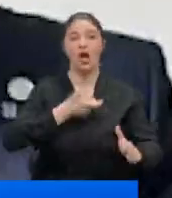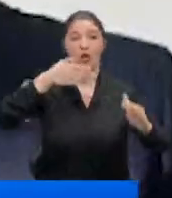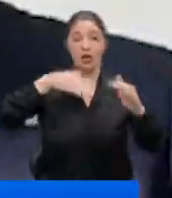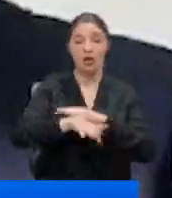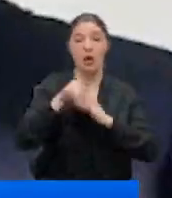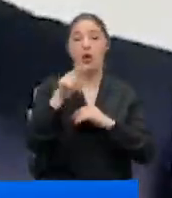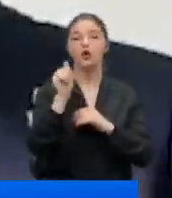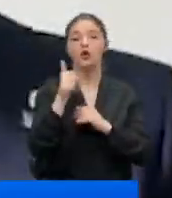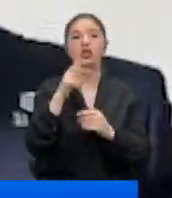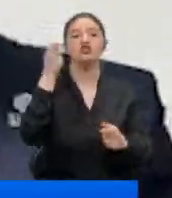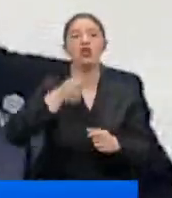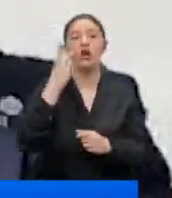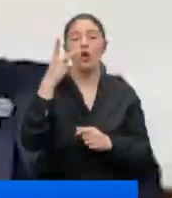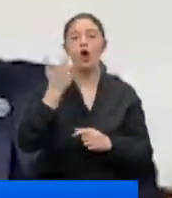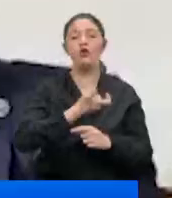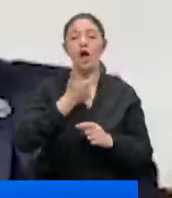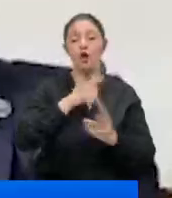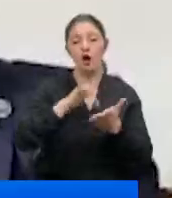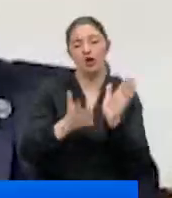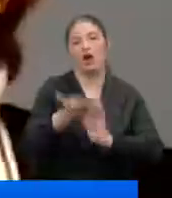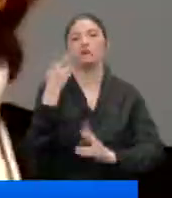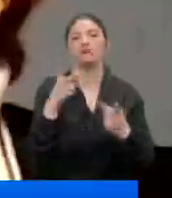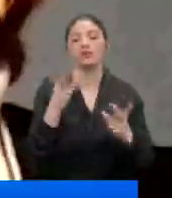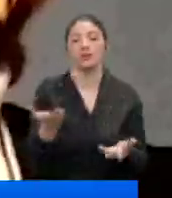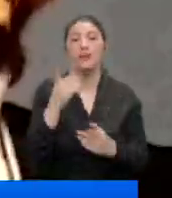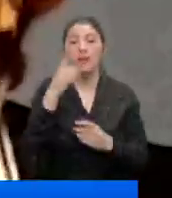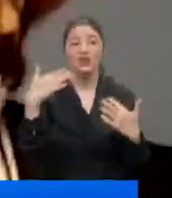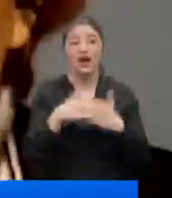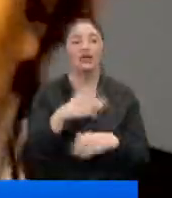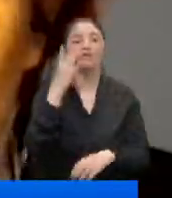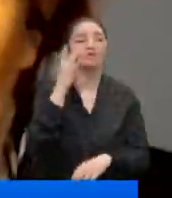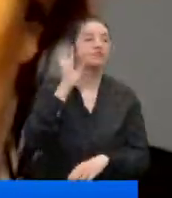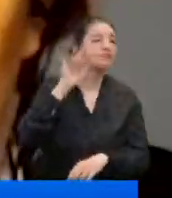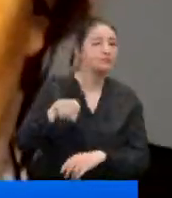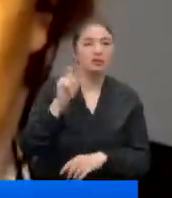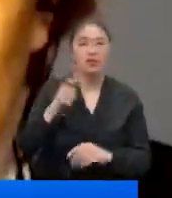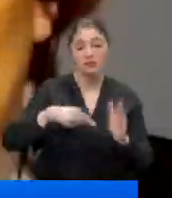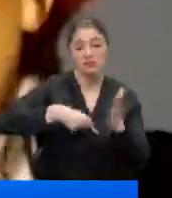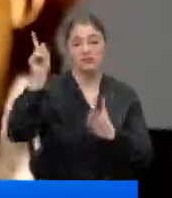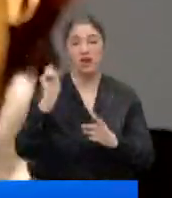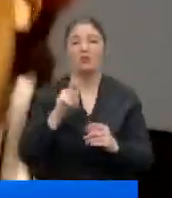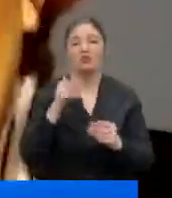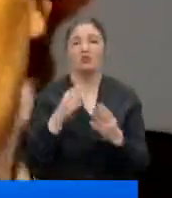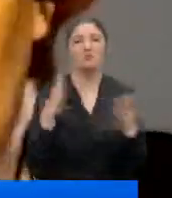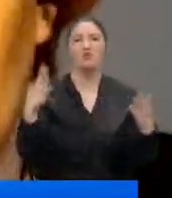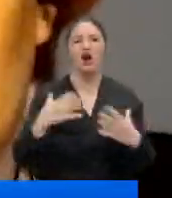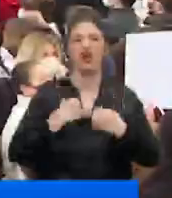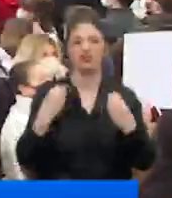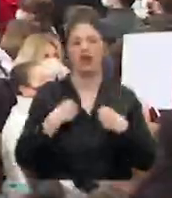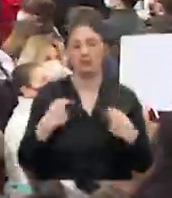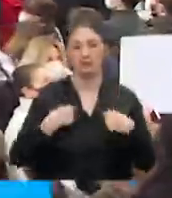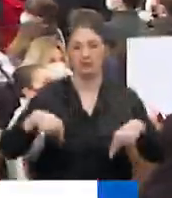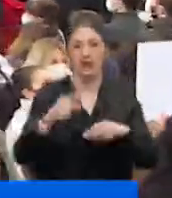o günkü usul ve şartlarla o yasayı ortadan kaldırabilirsiniz. Bir gecede yok saymak, feshetmek çok büyük acı verdi